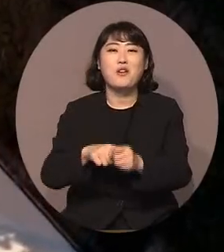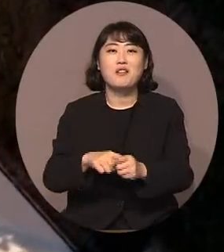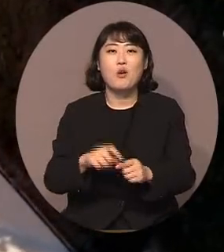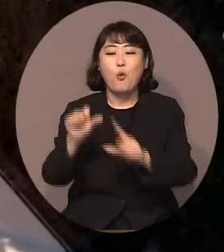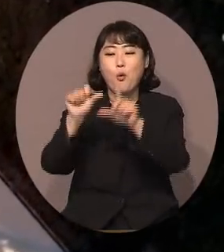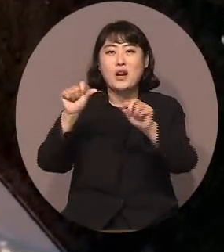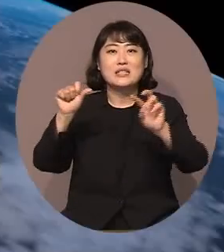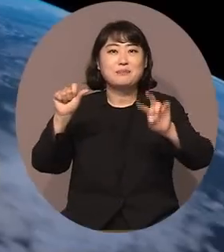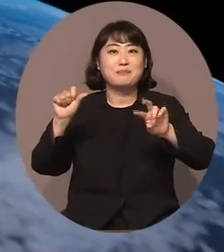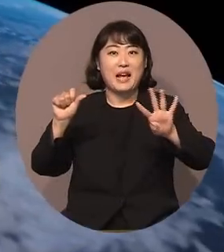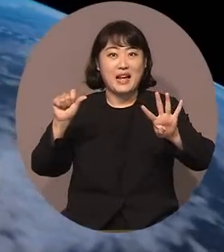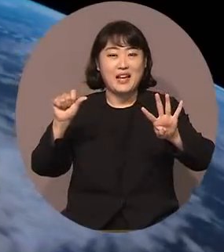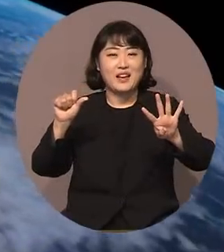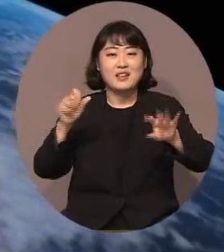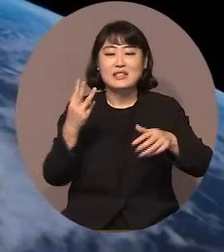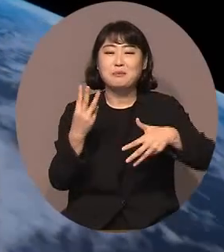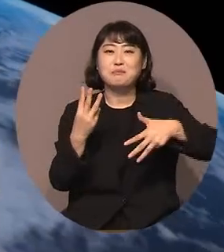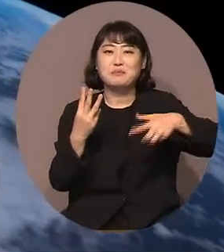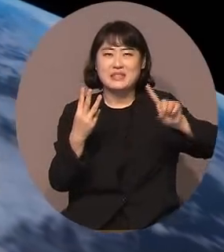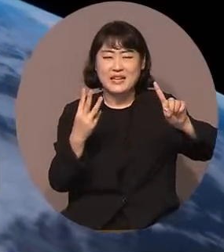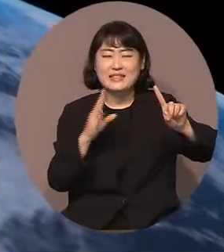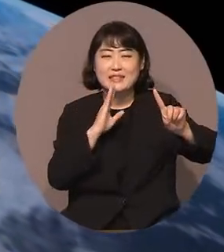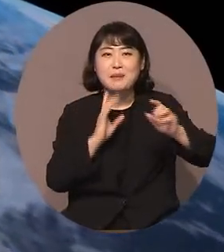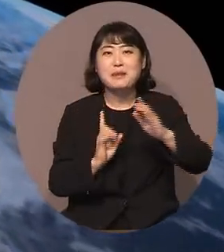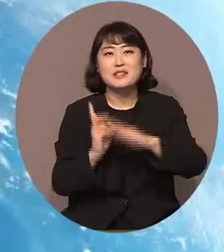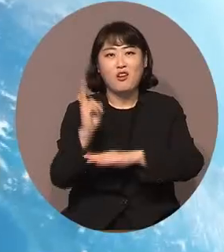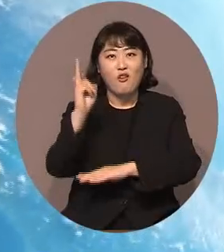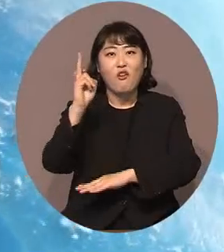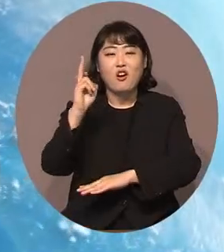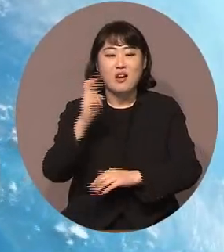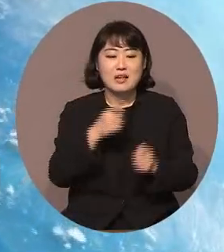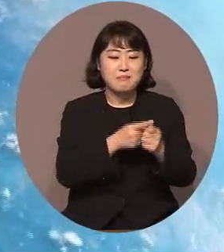달 24일로 다가온 3차 발사가 두